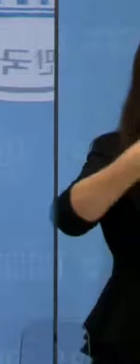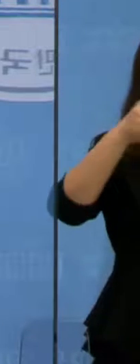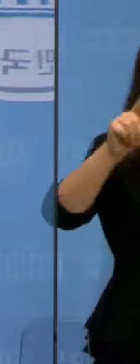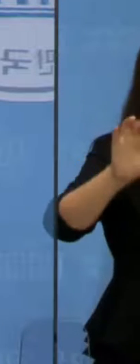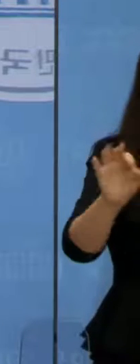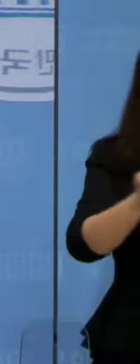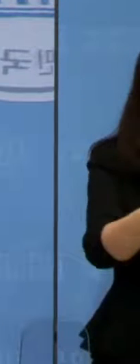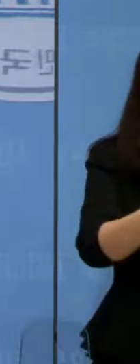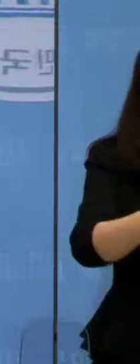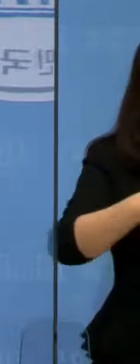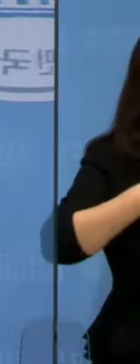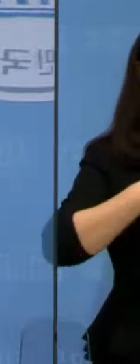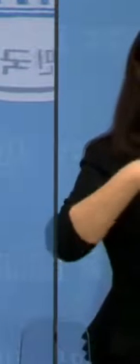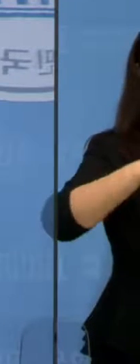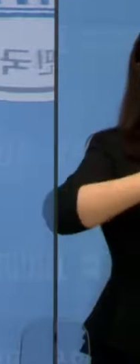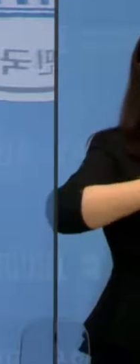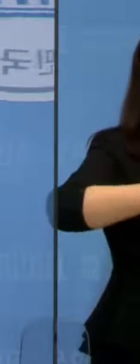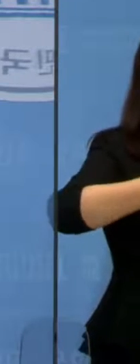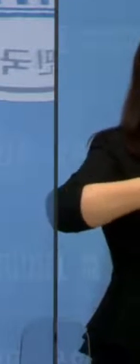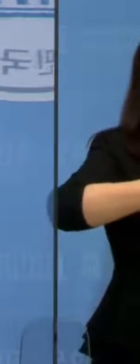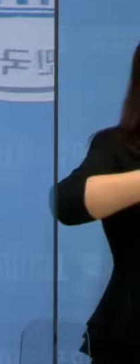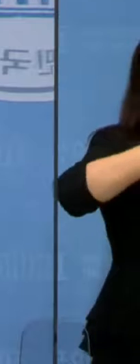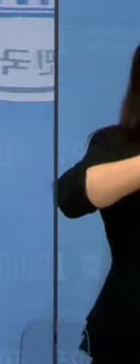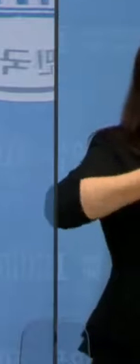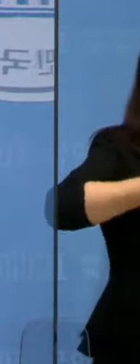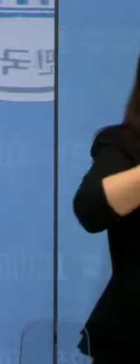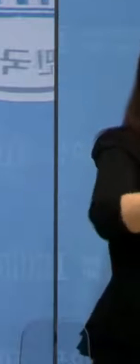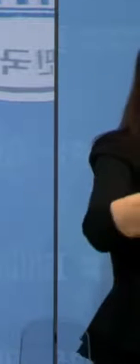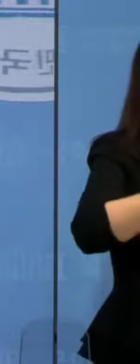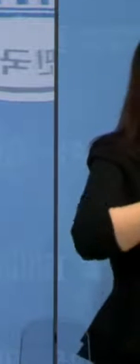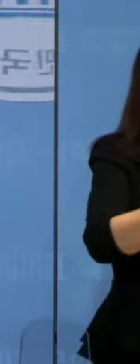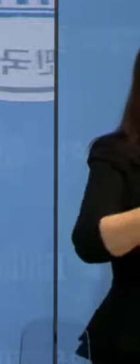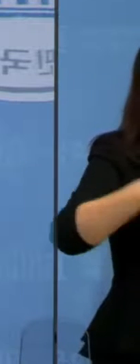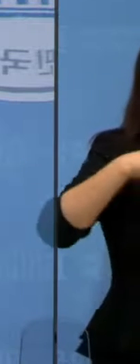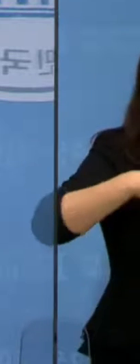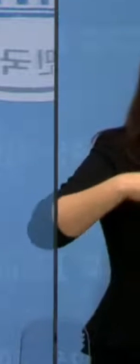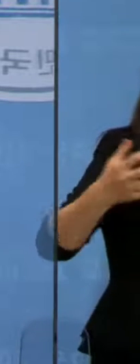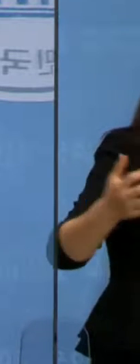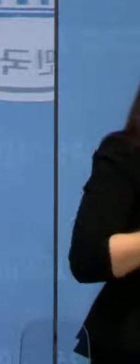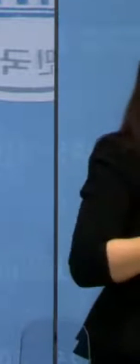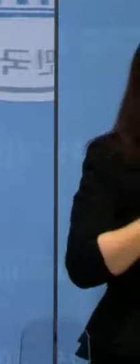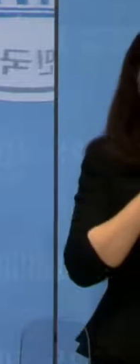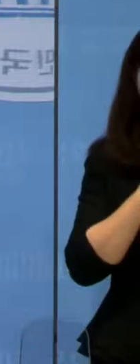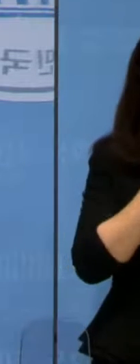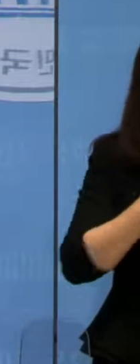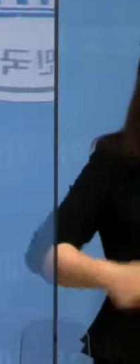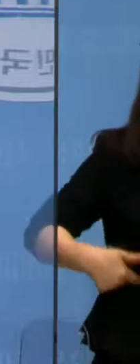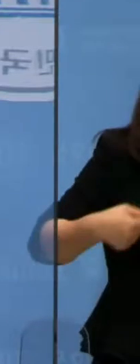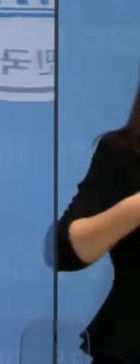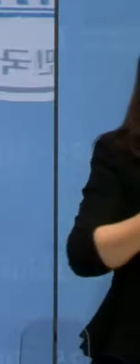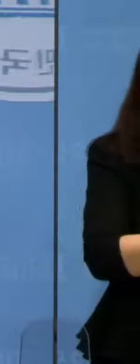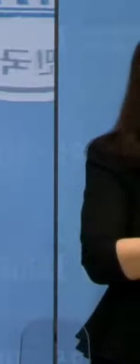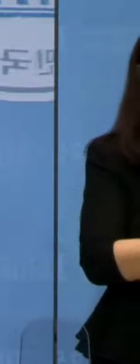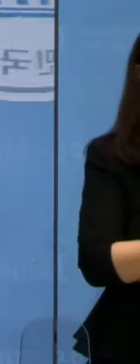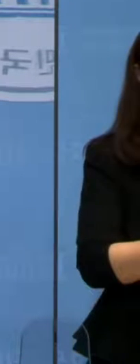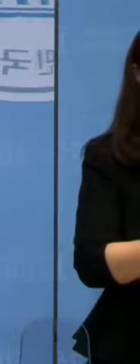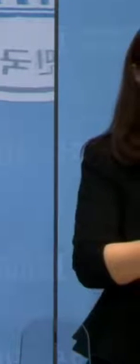살을 내어주어도 뼈는 반드시 취하겠다라는 필승의 각오로 내년 대선